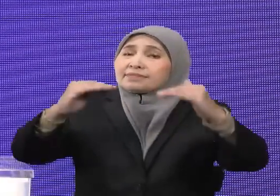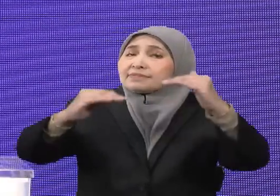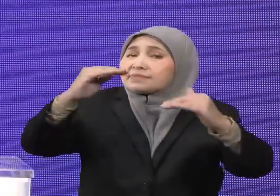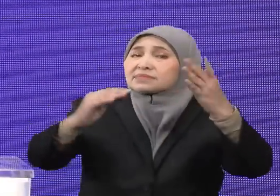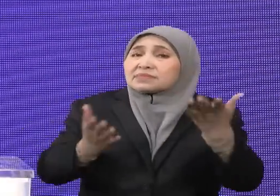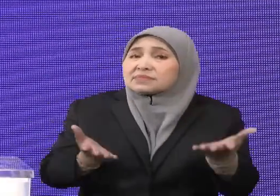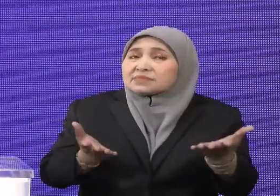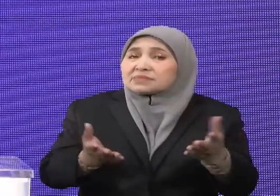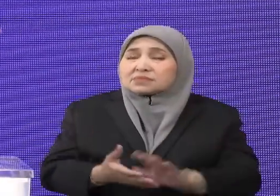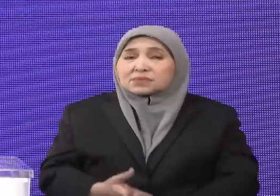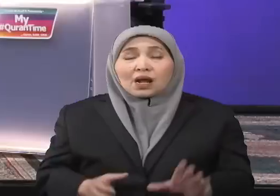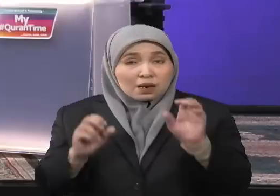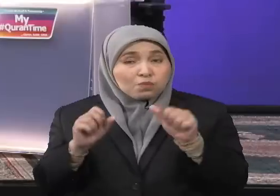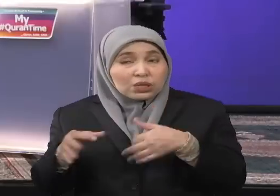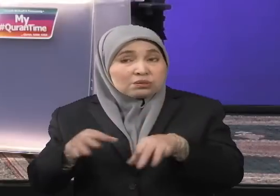situ